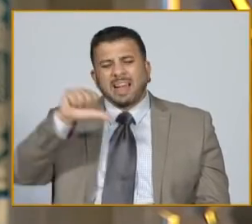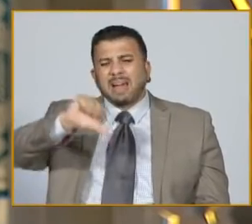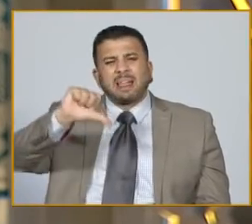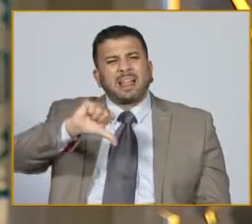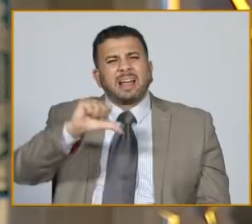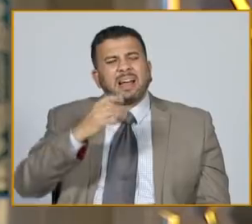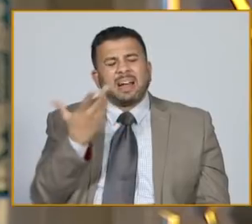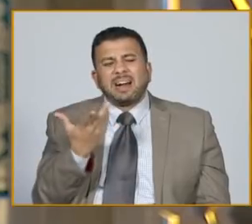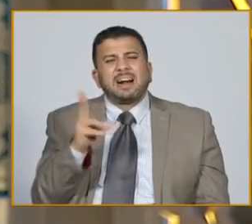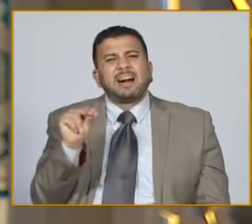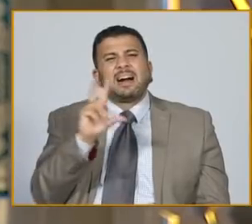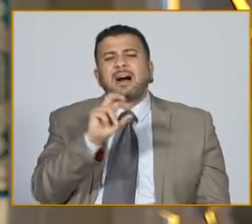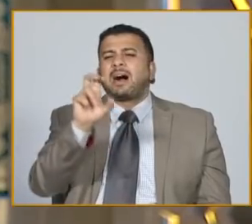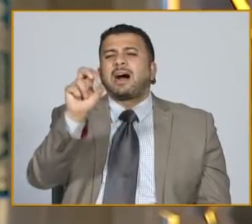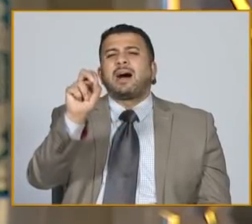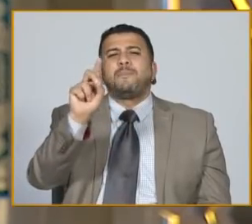والله جل وعلا يقول